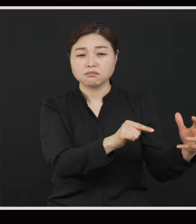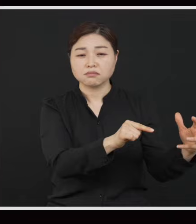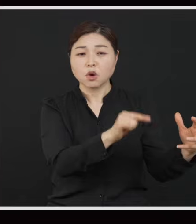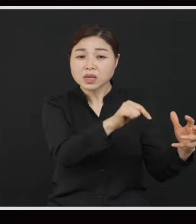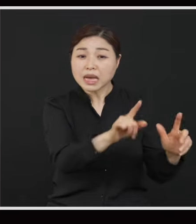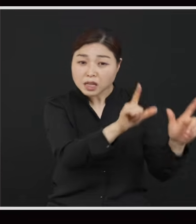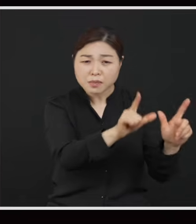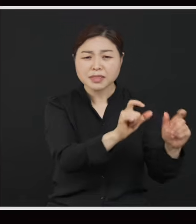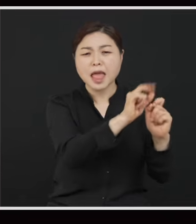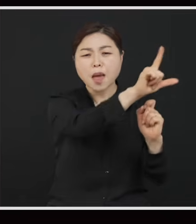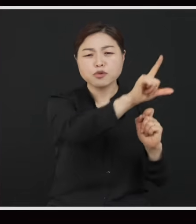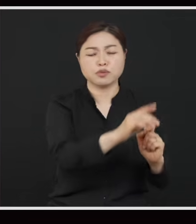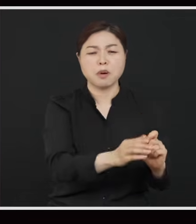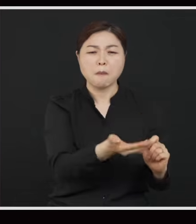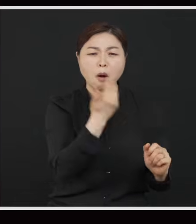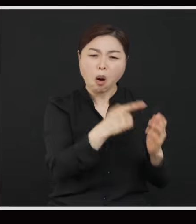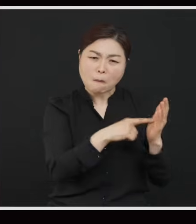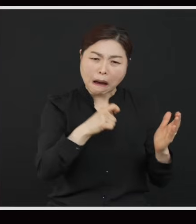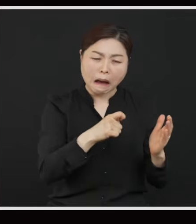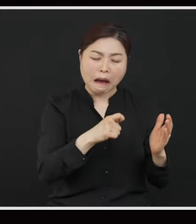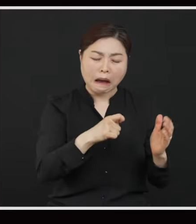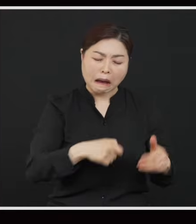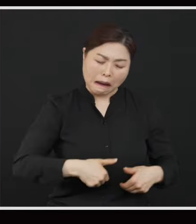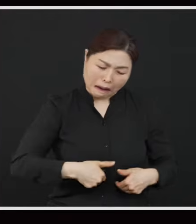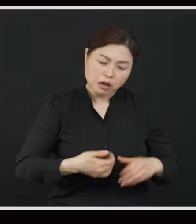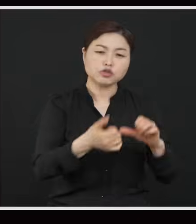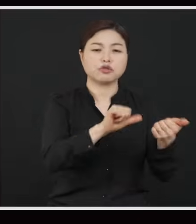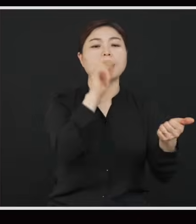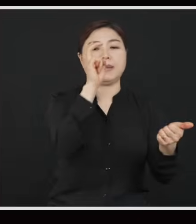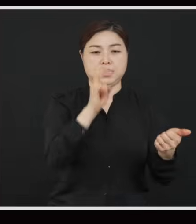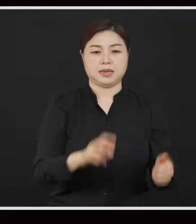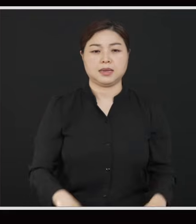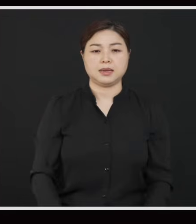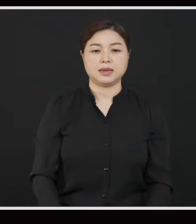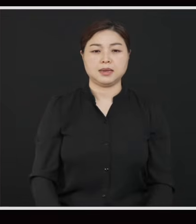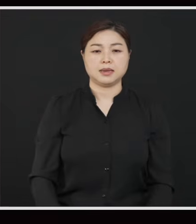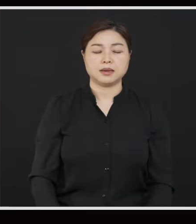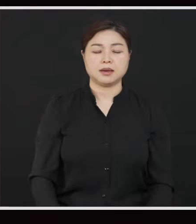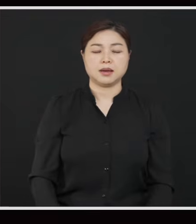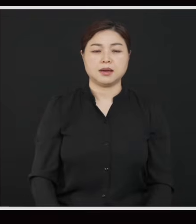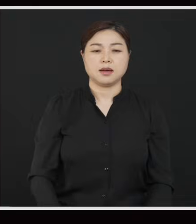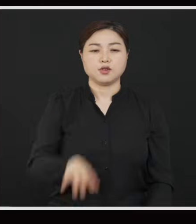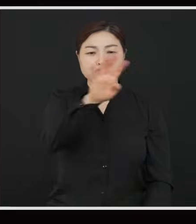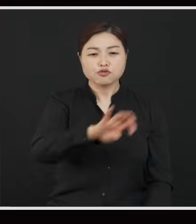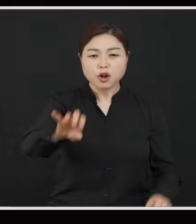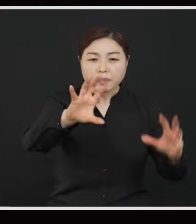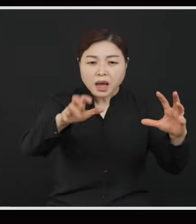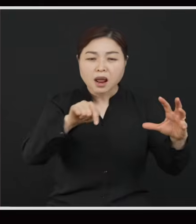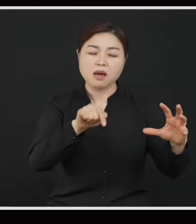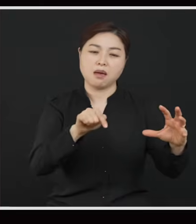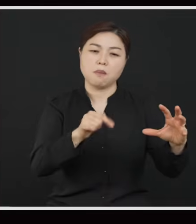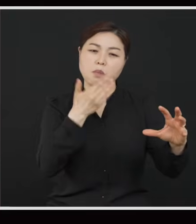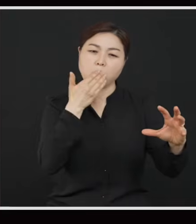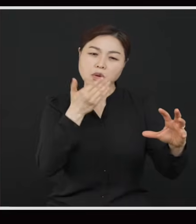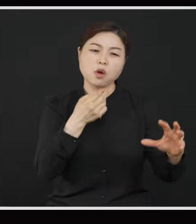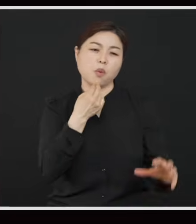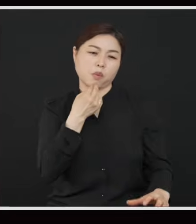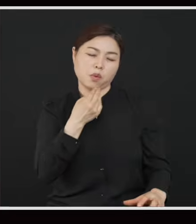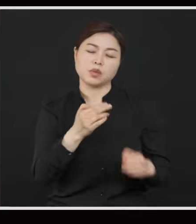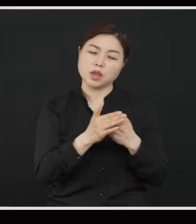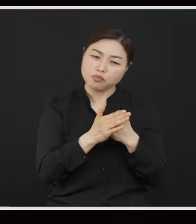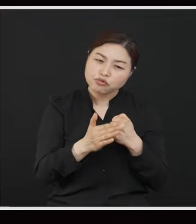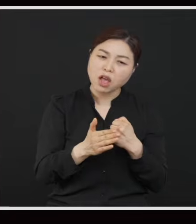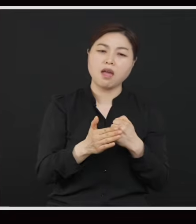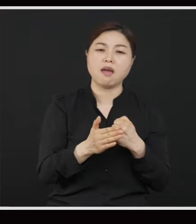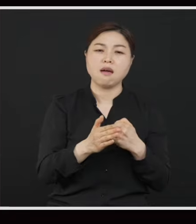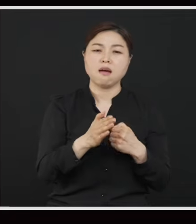거기 있었으면 대부분 다 굶어 죽었을 거라는 얘기예요. 그만큼 유럽이 식량 문제가 심각했습니다. 절대